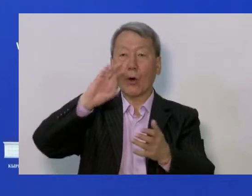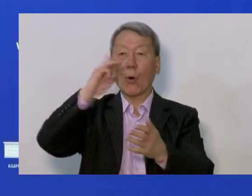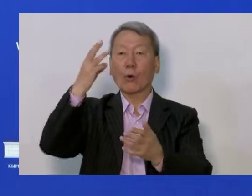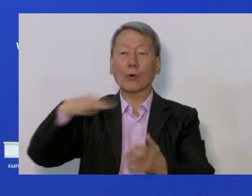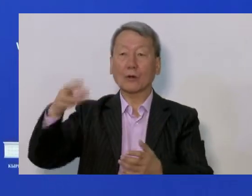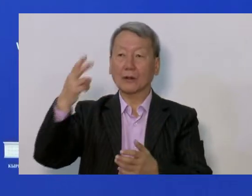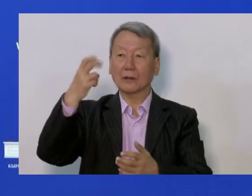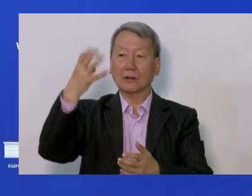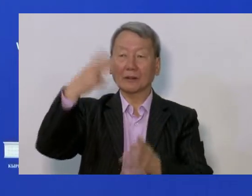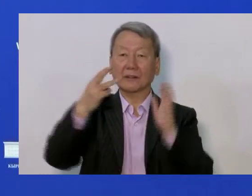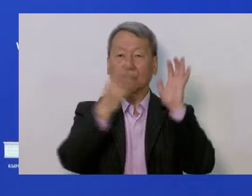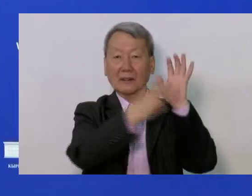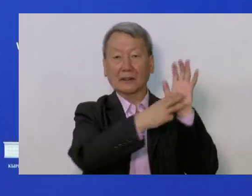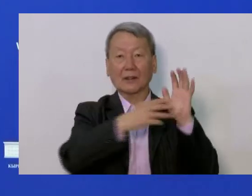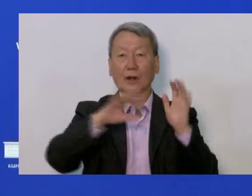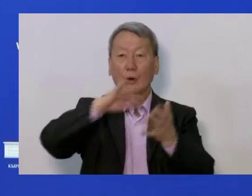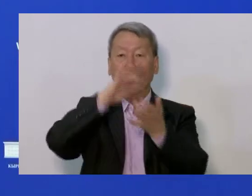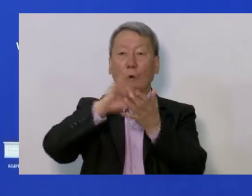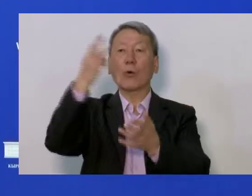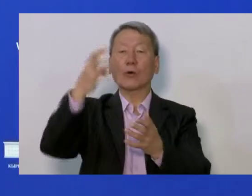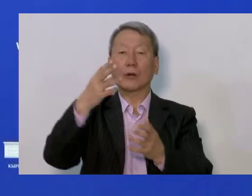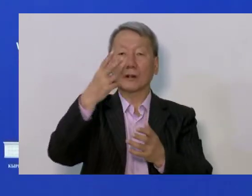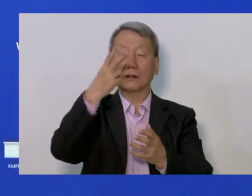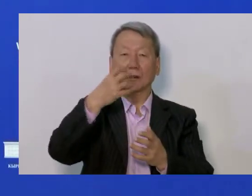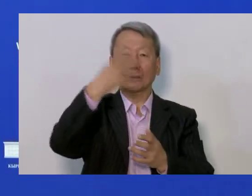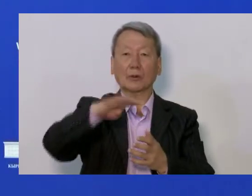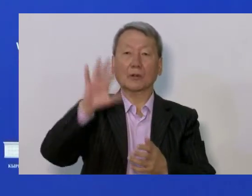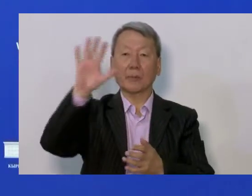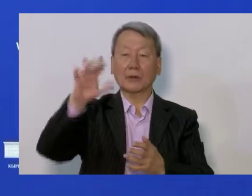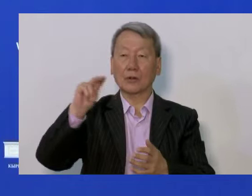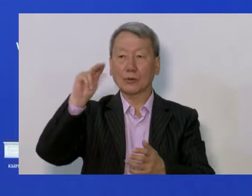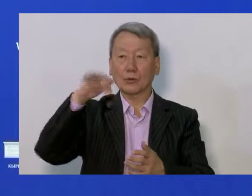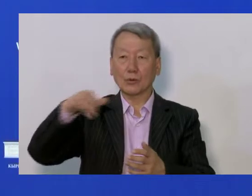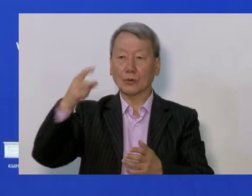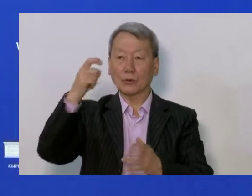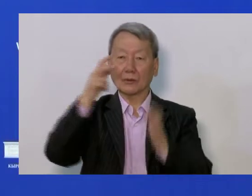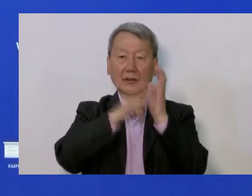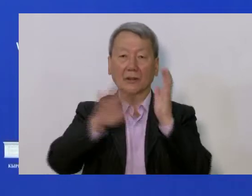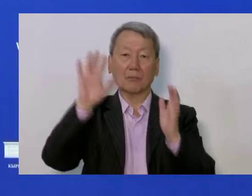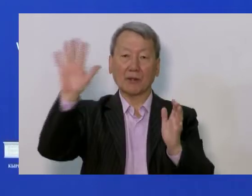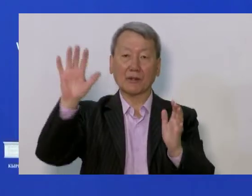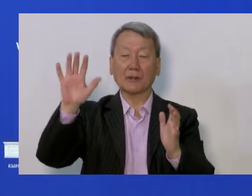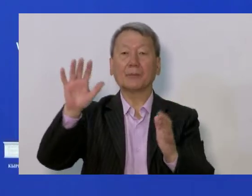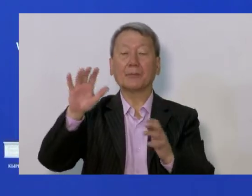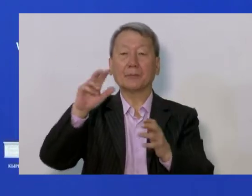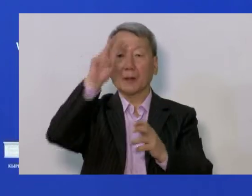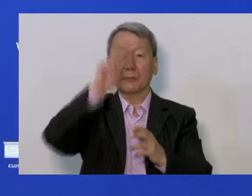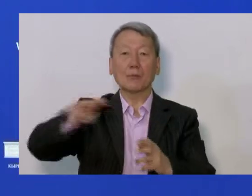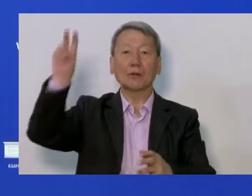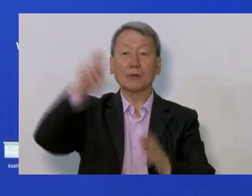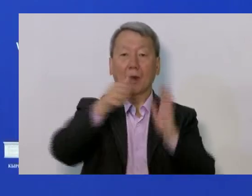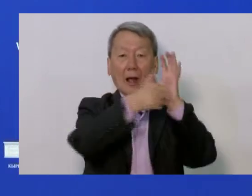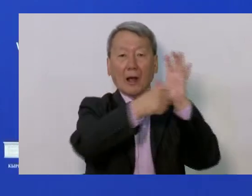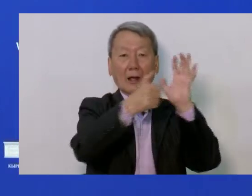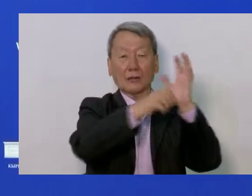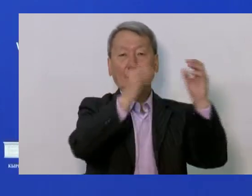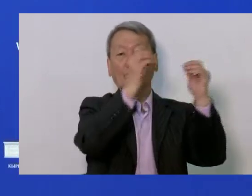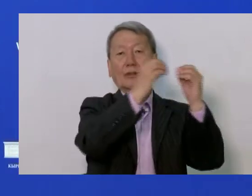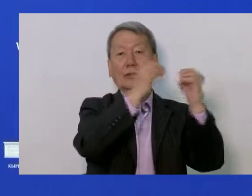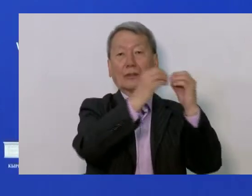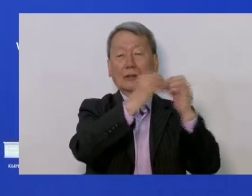областында 248, Ош шаарында 245, Чүй областында 185, Бишкек шаары 610